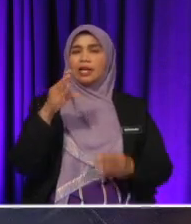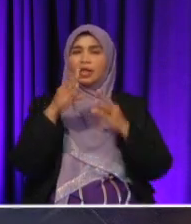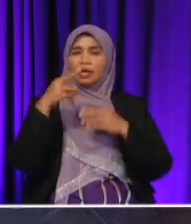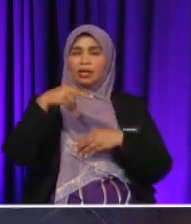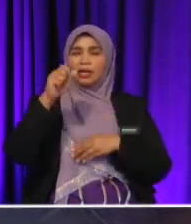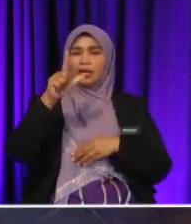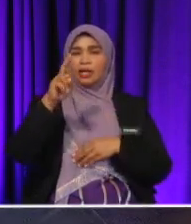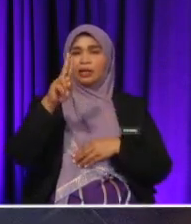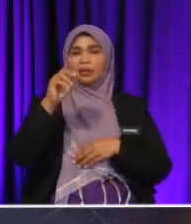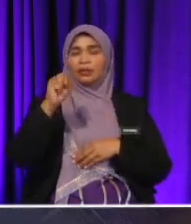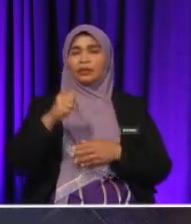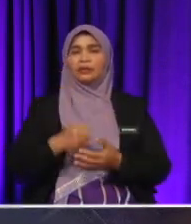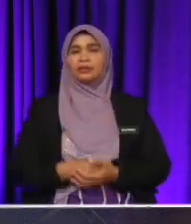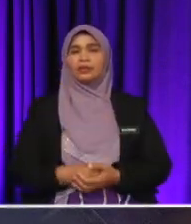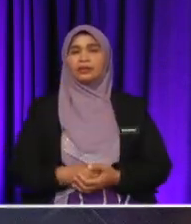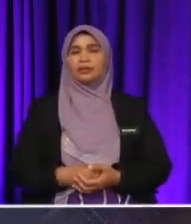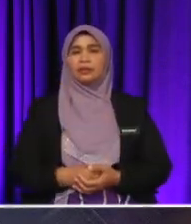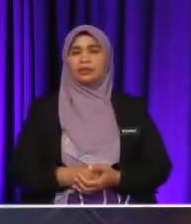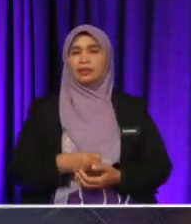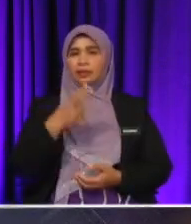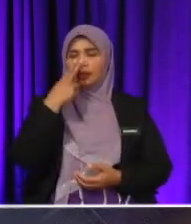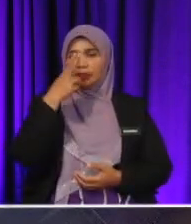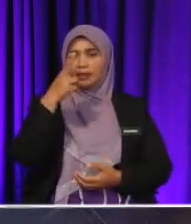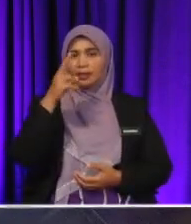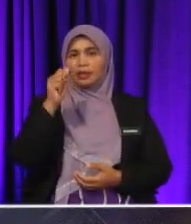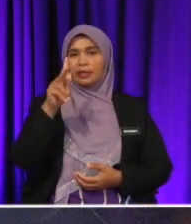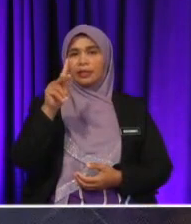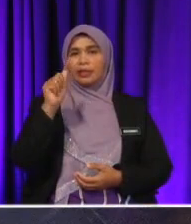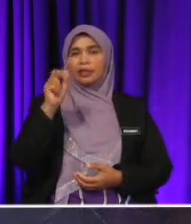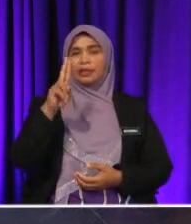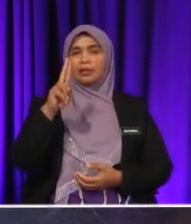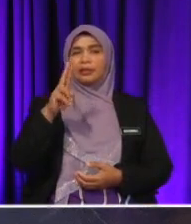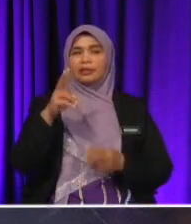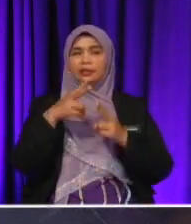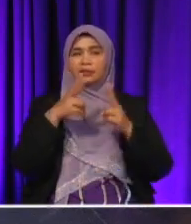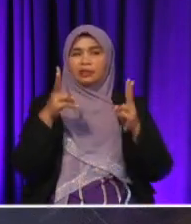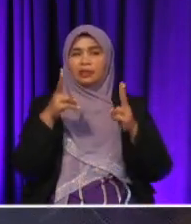pokok gampang tuh gampang tak akan sangat halus